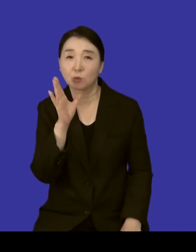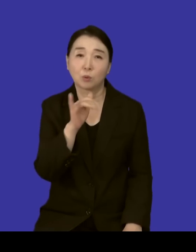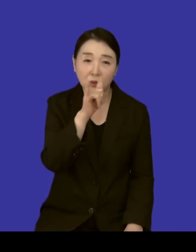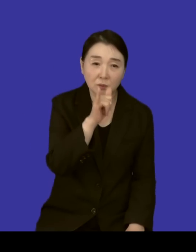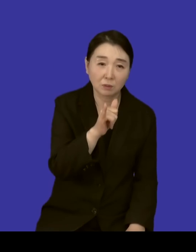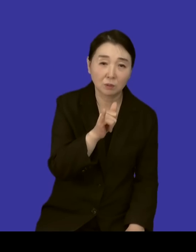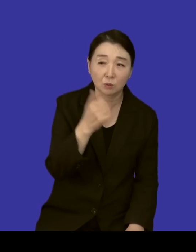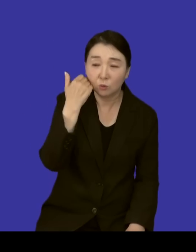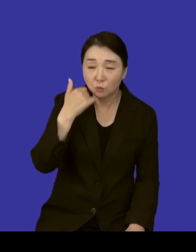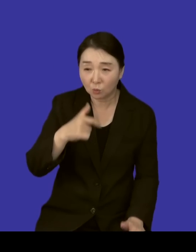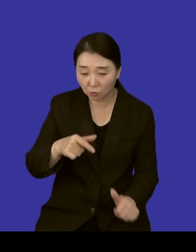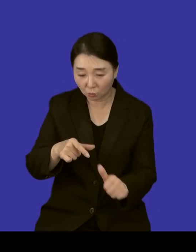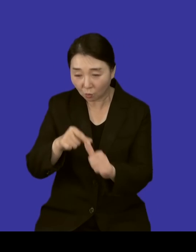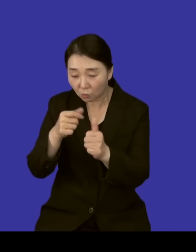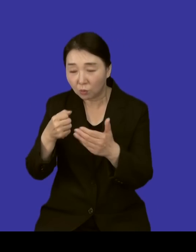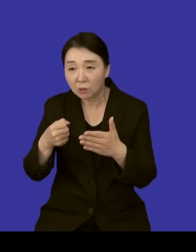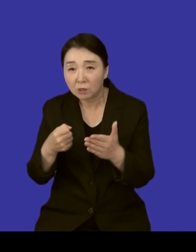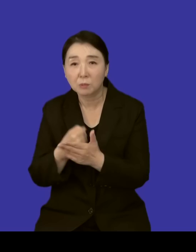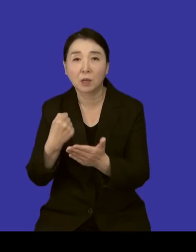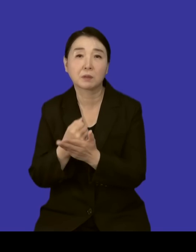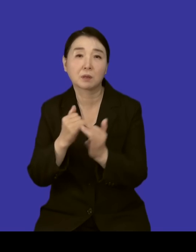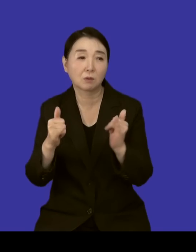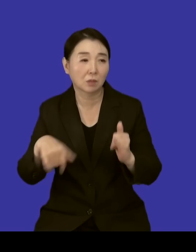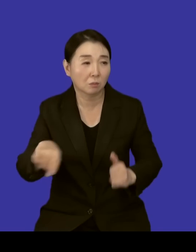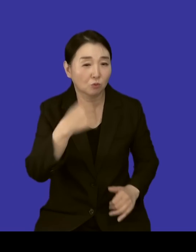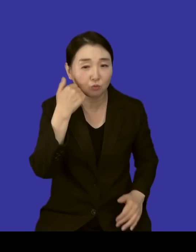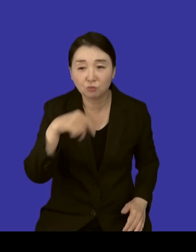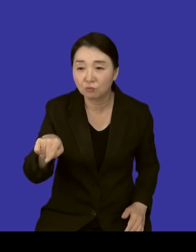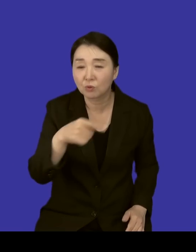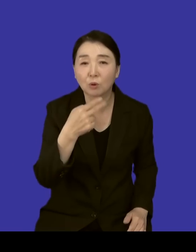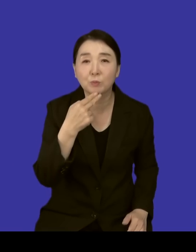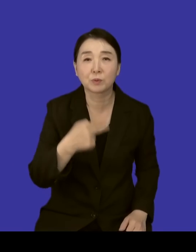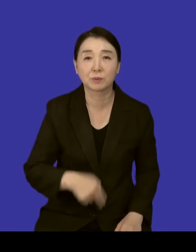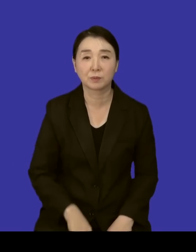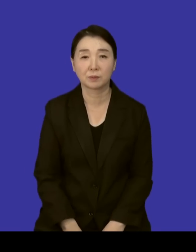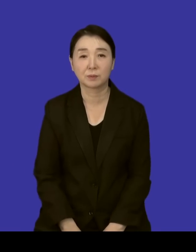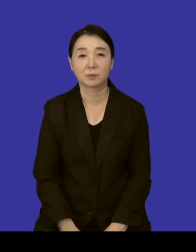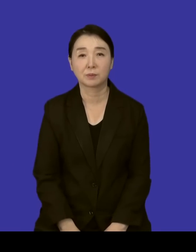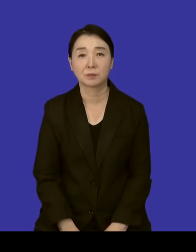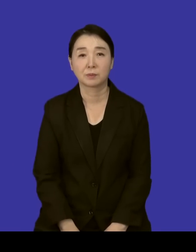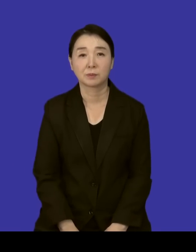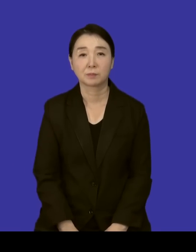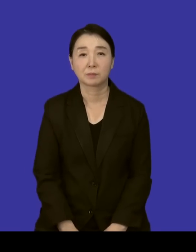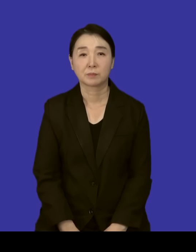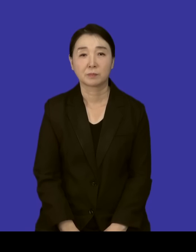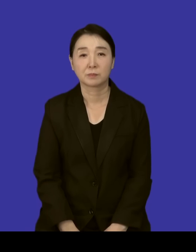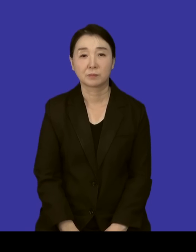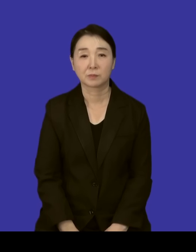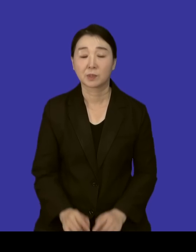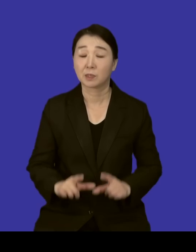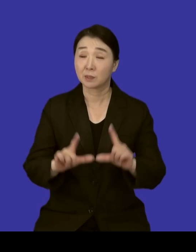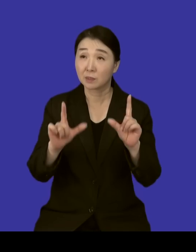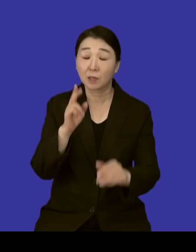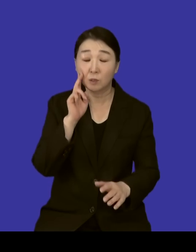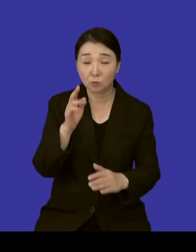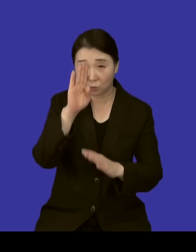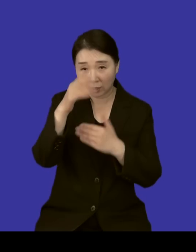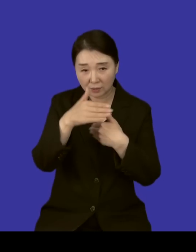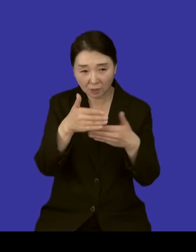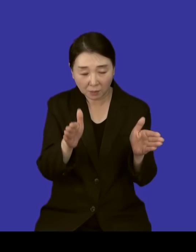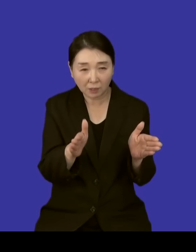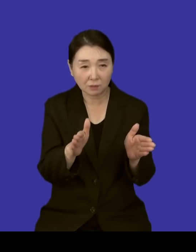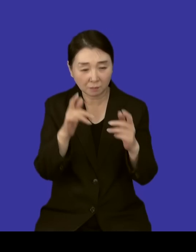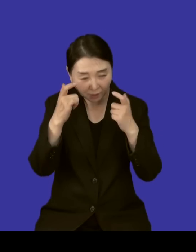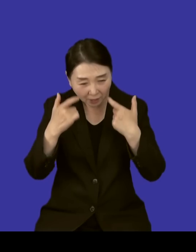때문에 안타까워하는 베드가 하나도 없었어요. 제가 그걸 사진 찍어 두셨어요 하나님이. 예. 저는 그날 중환자실에서 밤을